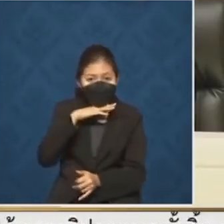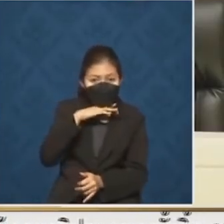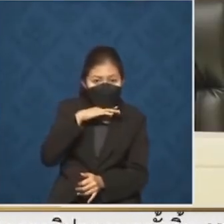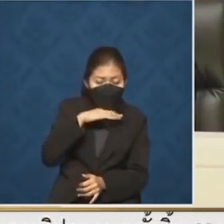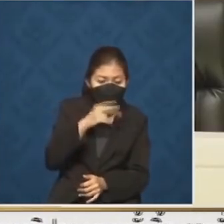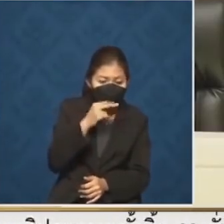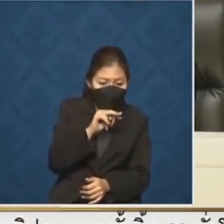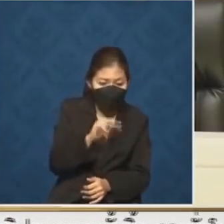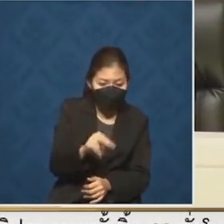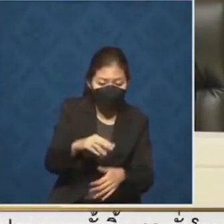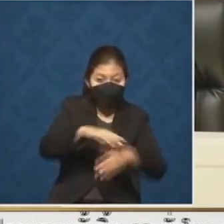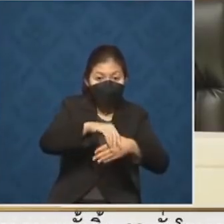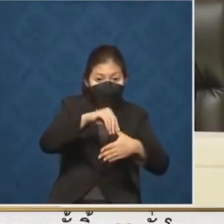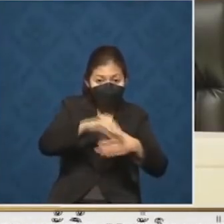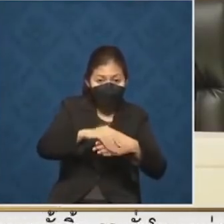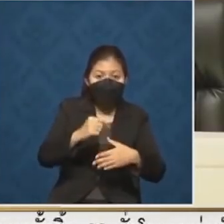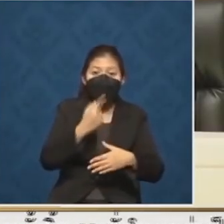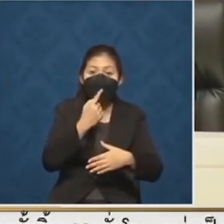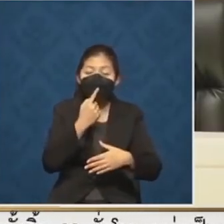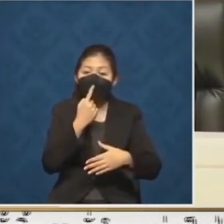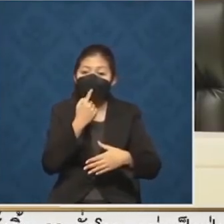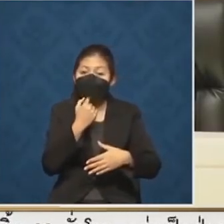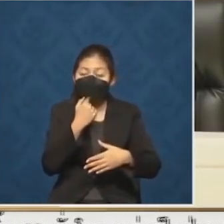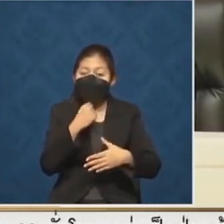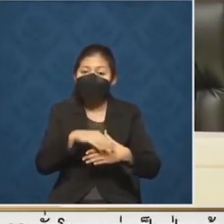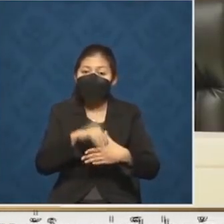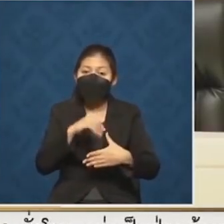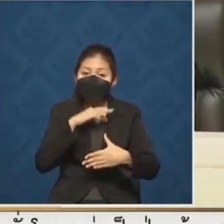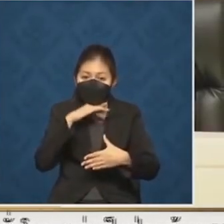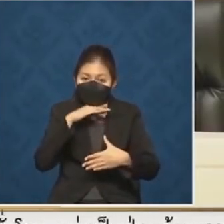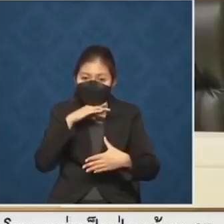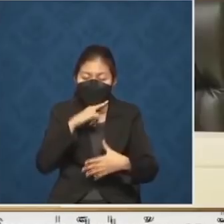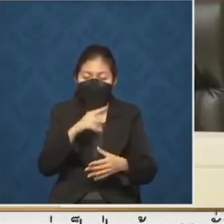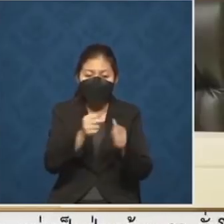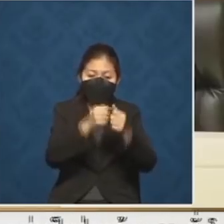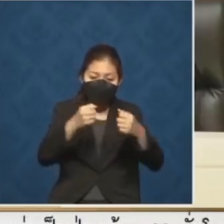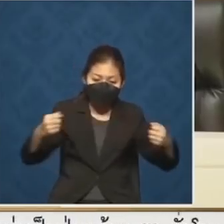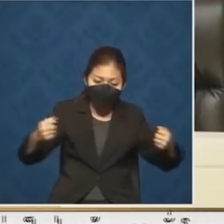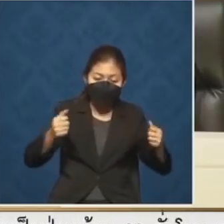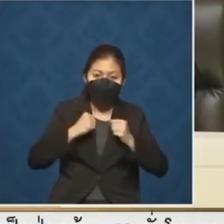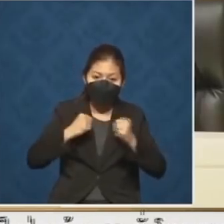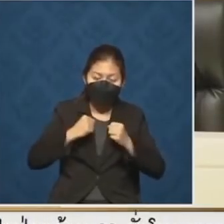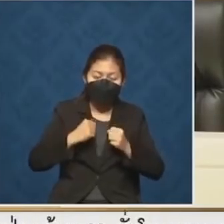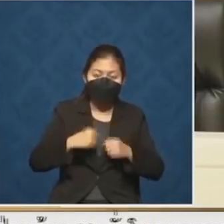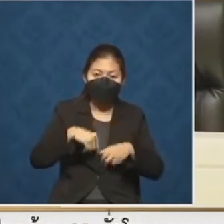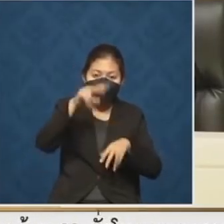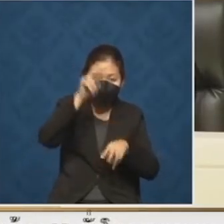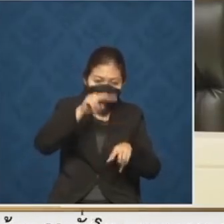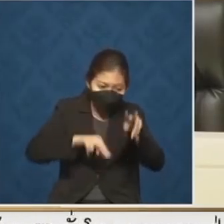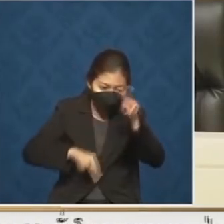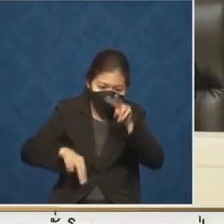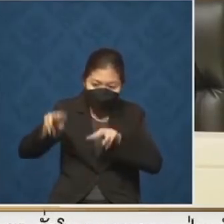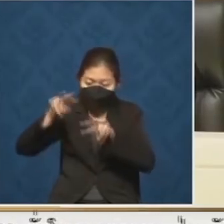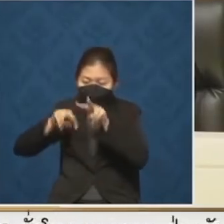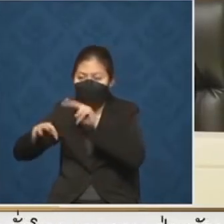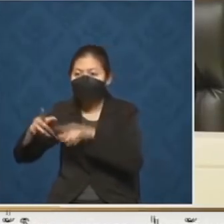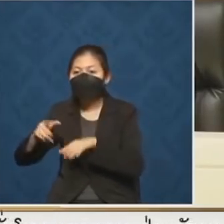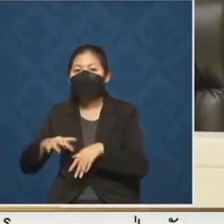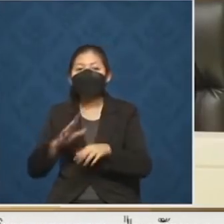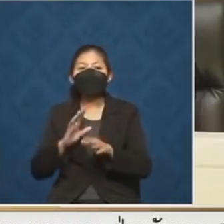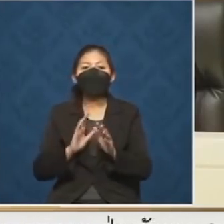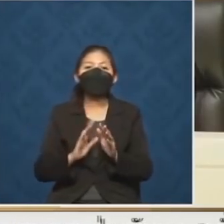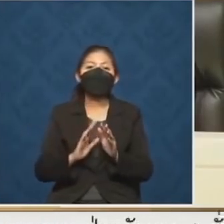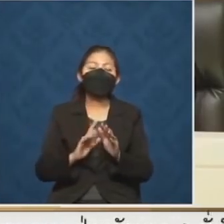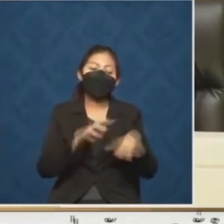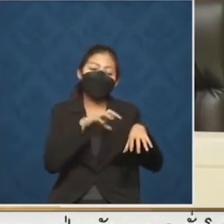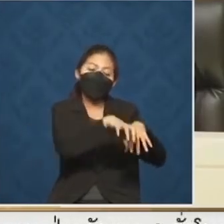เนื้อหมูในห้องเย็นร่วมกับกระทรวงมหาดไทยร่วมกับกระทรวงพาณิชย์ ไปทั้งหมด 1,087